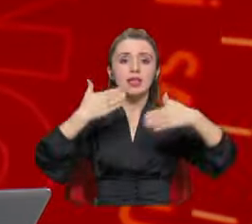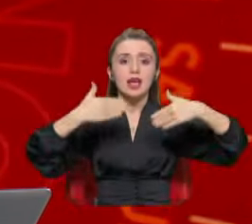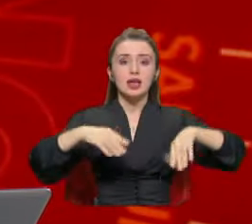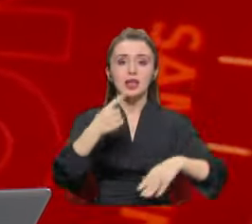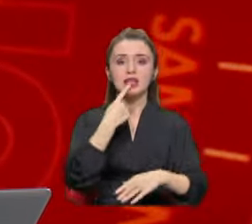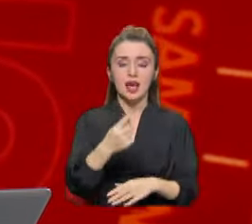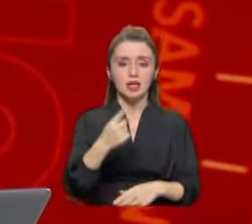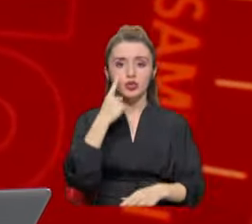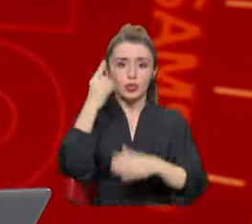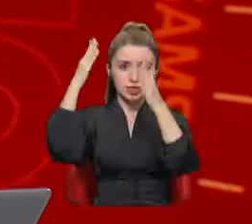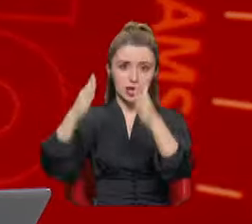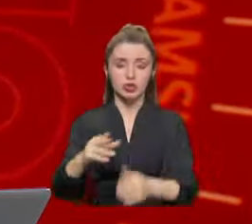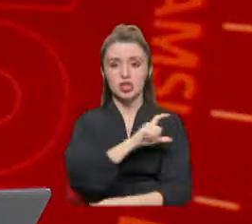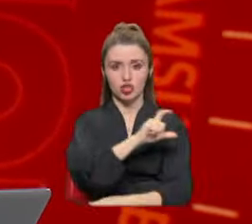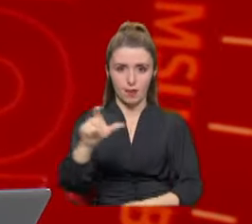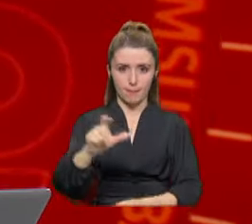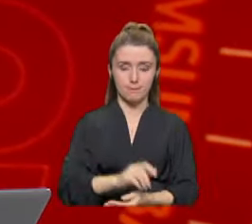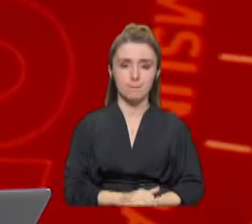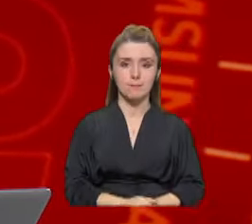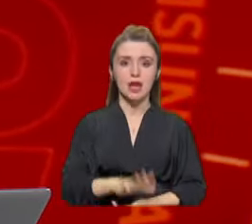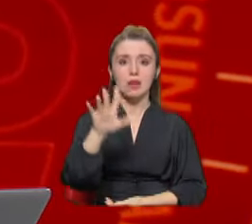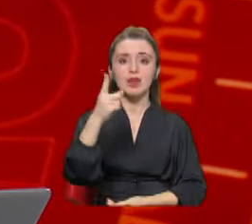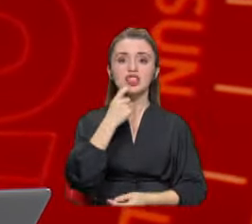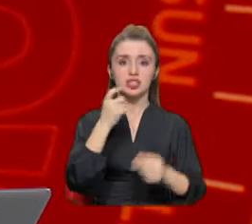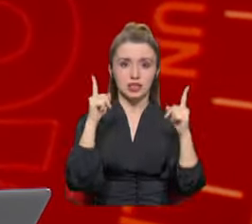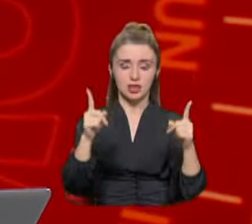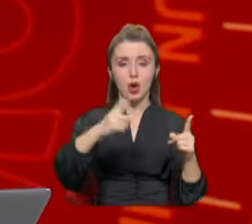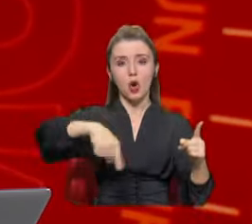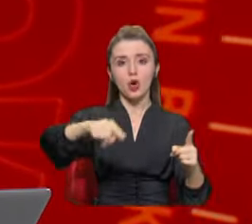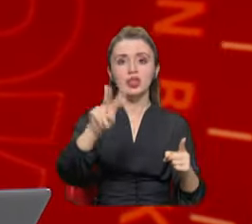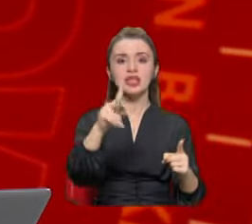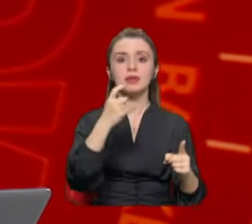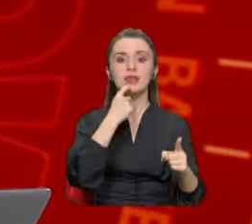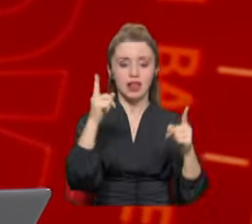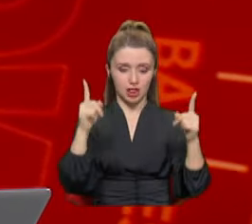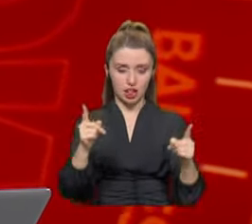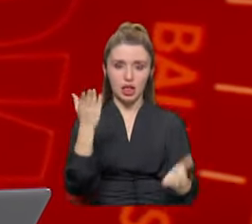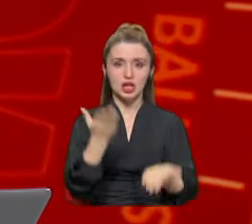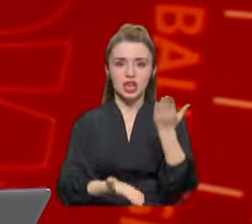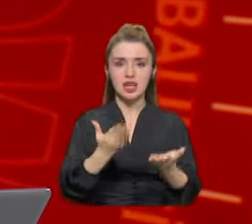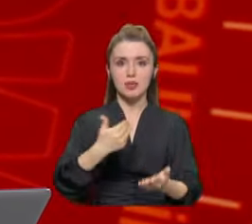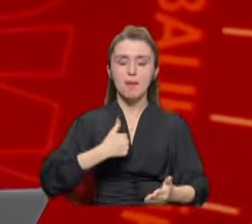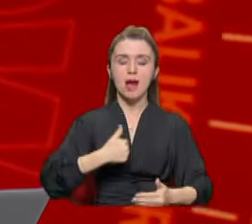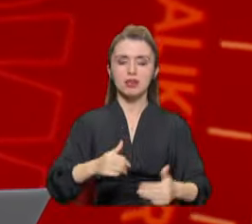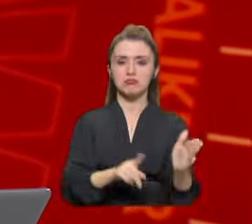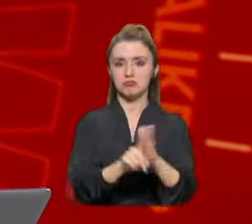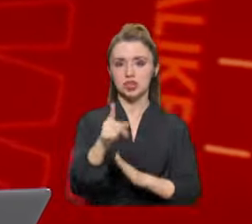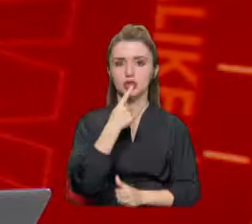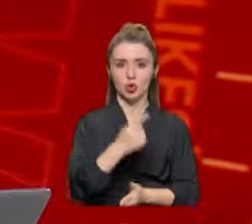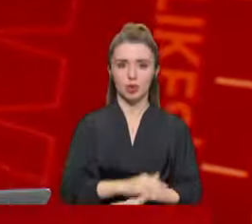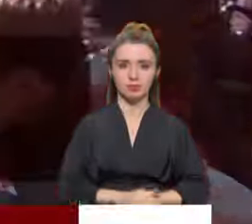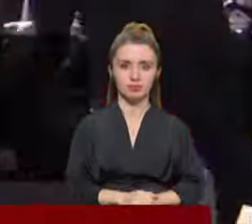diyen Cumhurbaşkanı Erdoğan'a yanıt verdi. 5 yılımla onların 20 yılıyla yarışır durumdayım dedi.